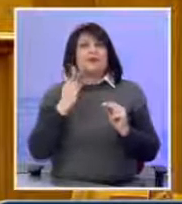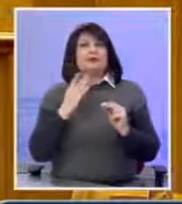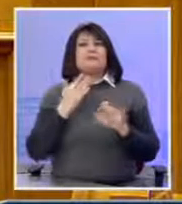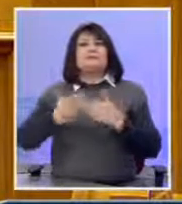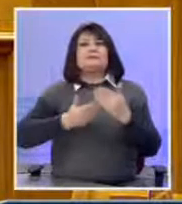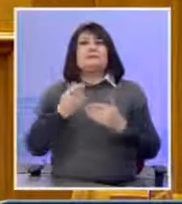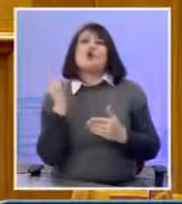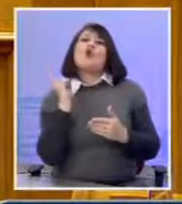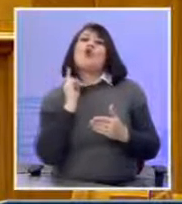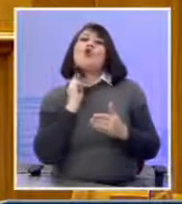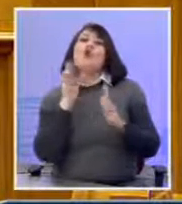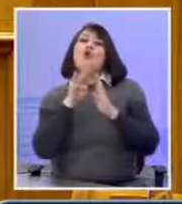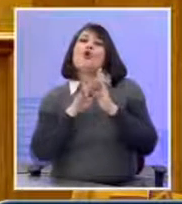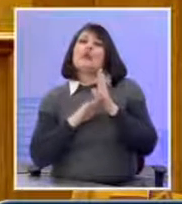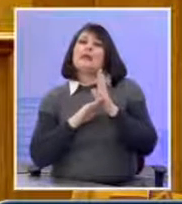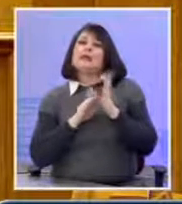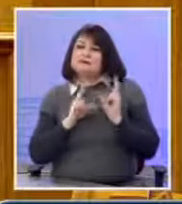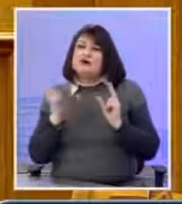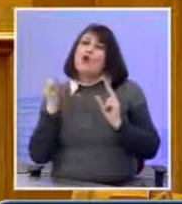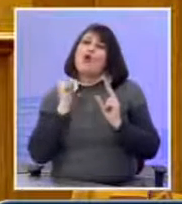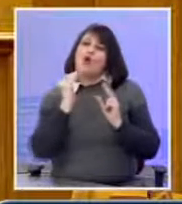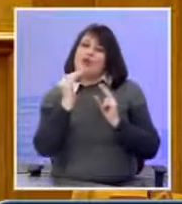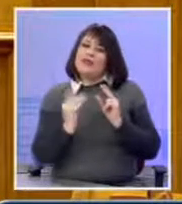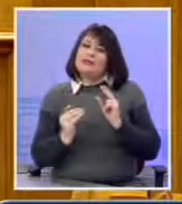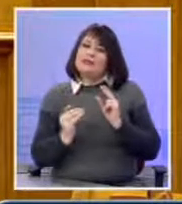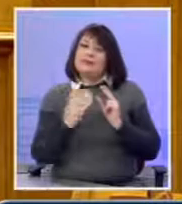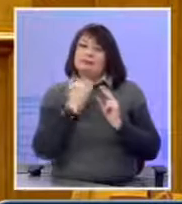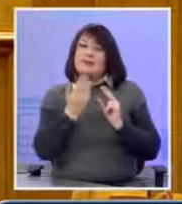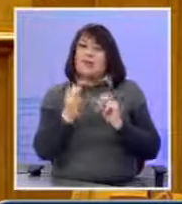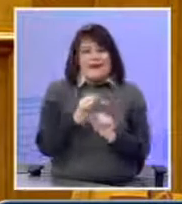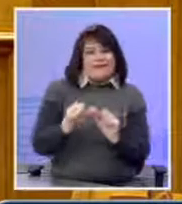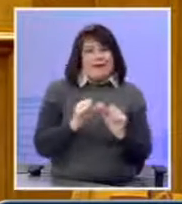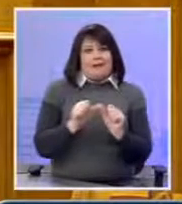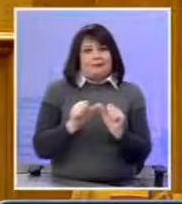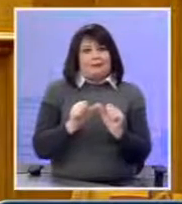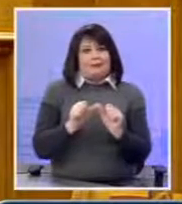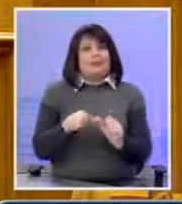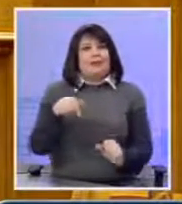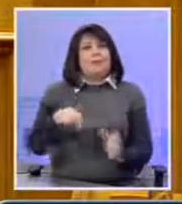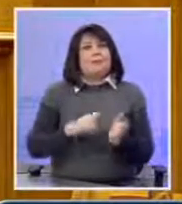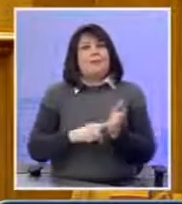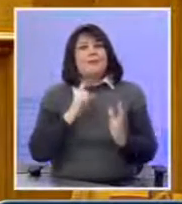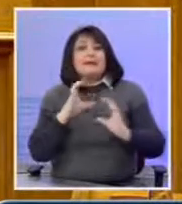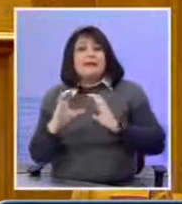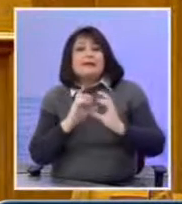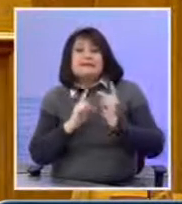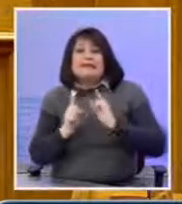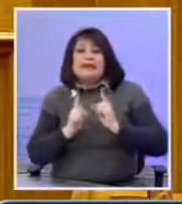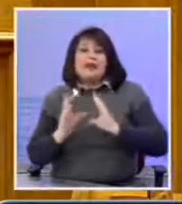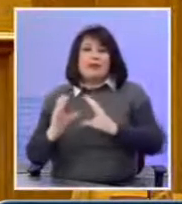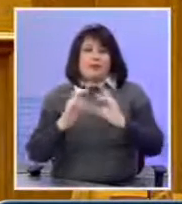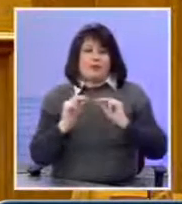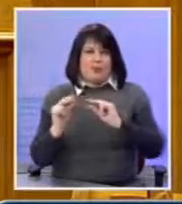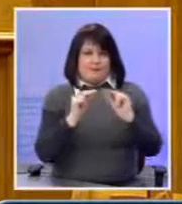των κωδίκων που συζητιέται ο προϋπολογισμός, τελικά δεν μπορούμε να αλλάξουμε κάτι. Και εδώ πρέπει να συνοηθούμε. Διότι